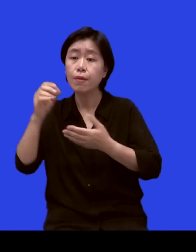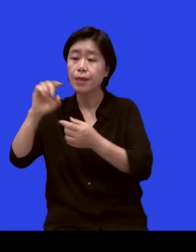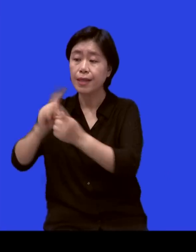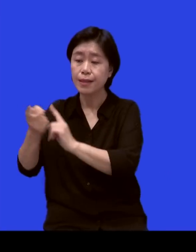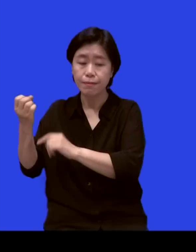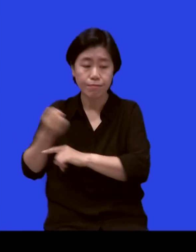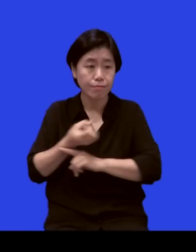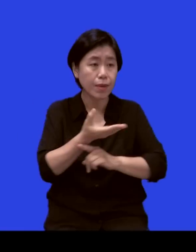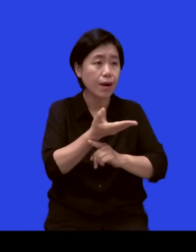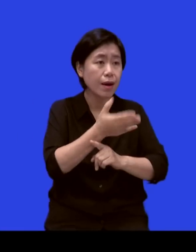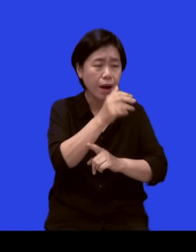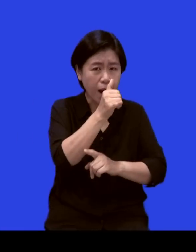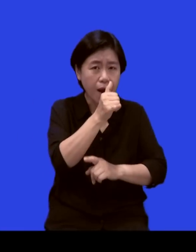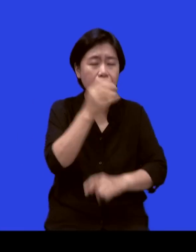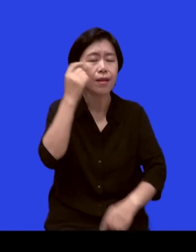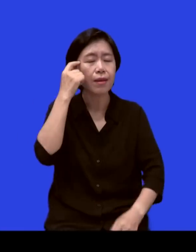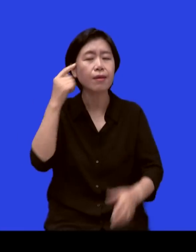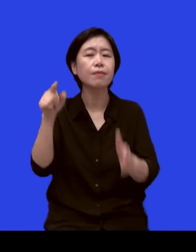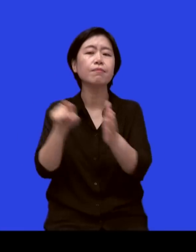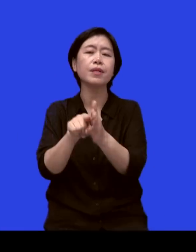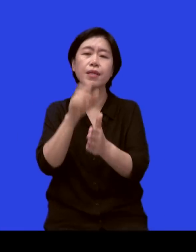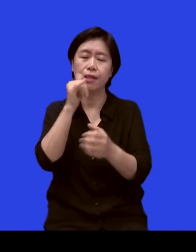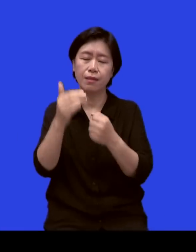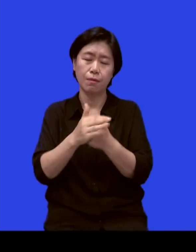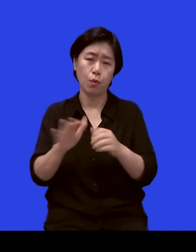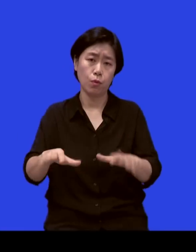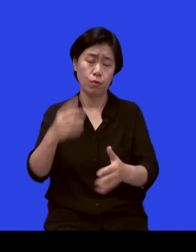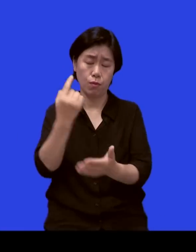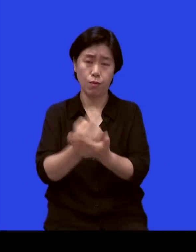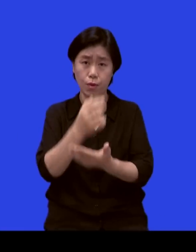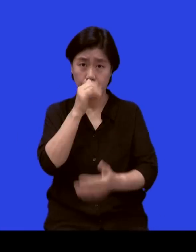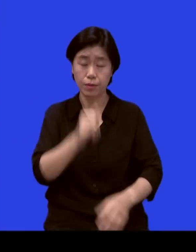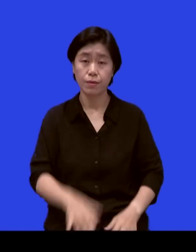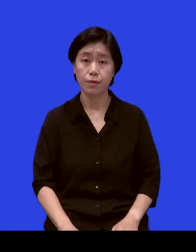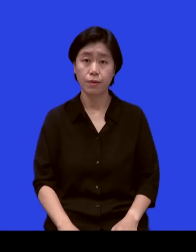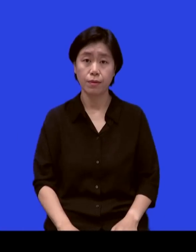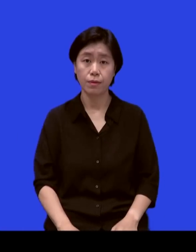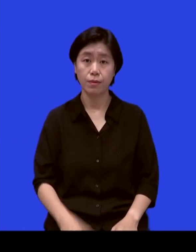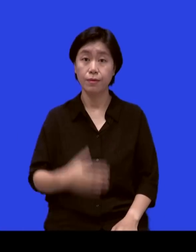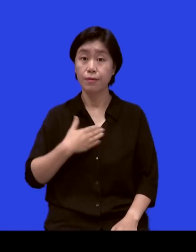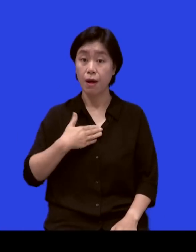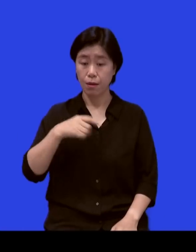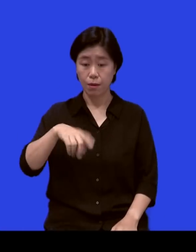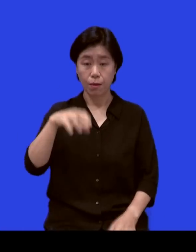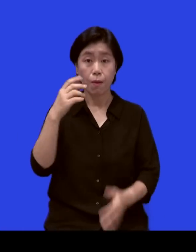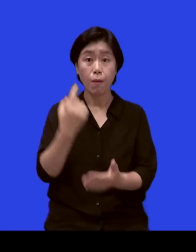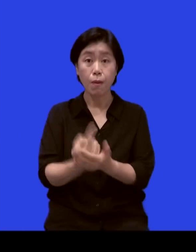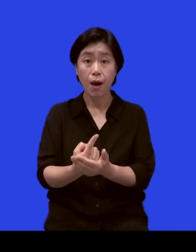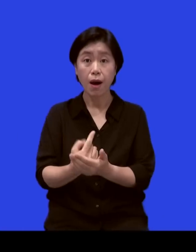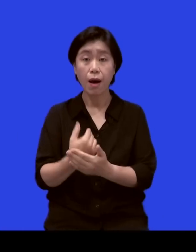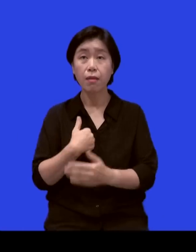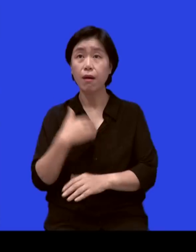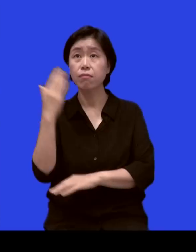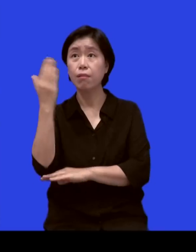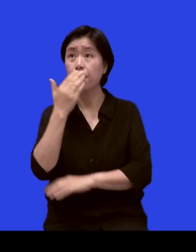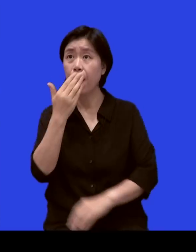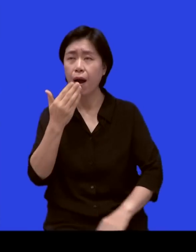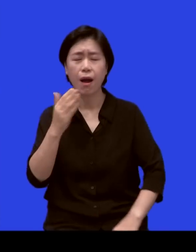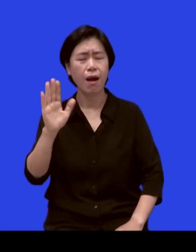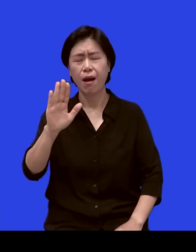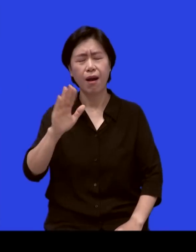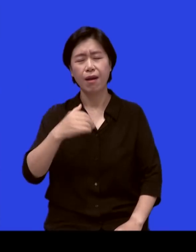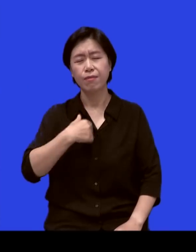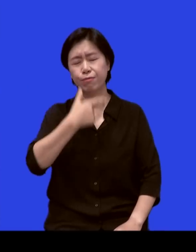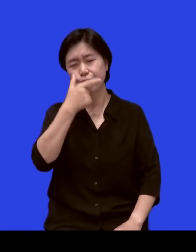믿고 그냥 그래서 오늘 이 자리도 나온 겁니다. 원래는 나오면 안 되는 정말 그런 사람이에요. 저는 제가 볼